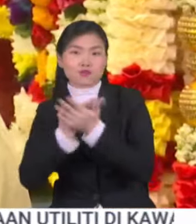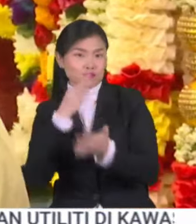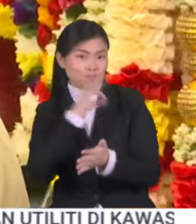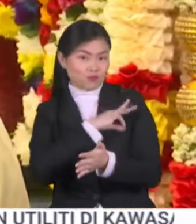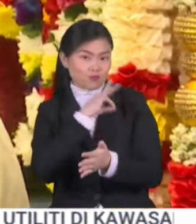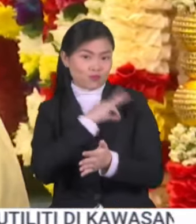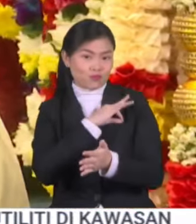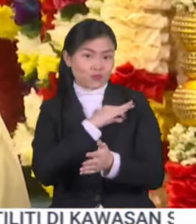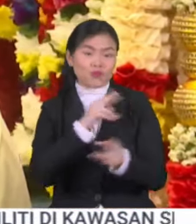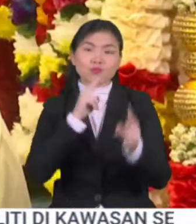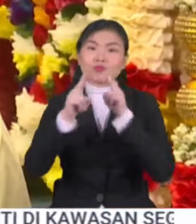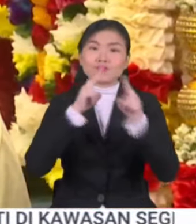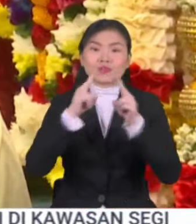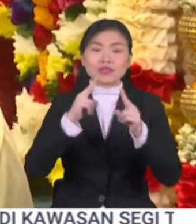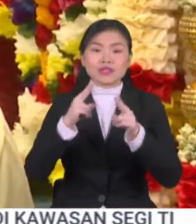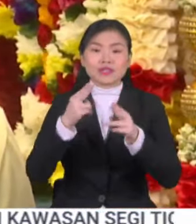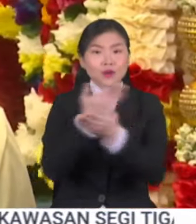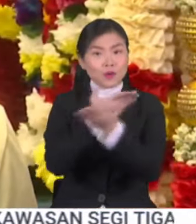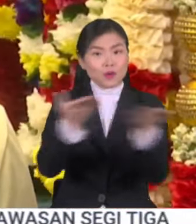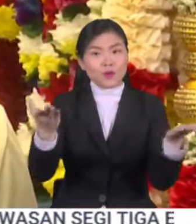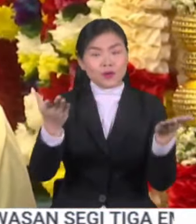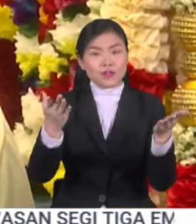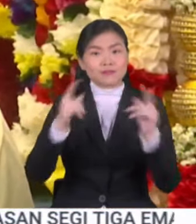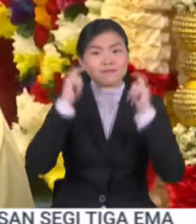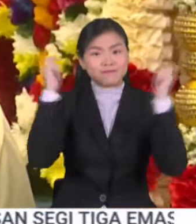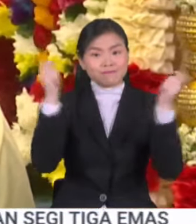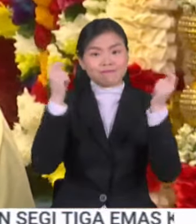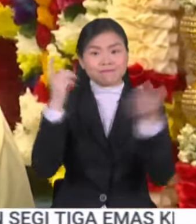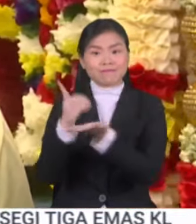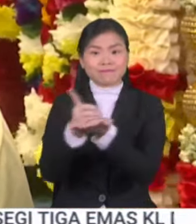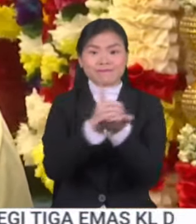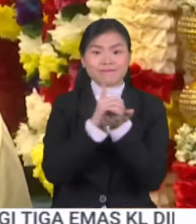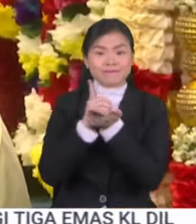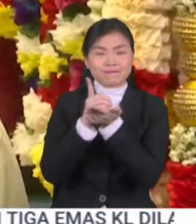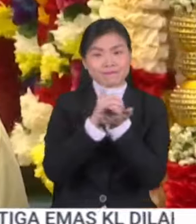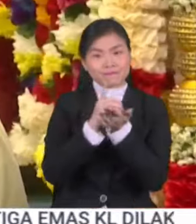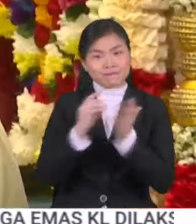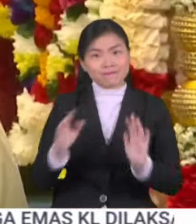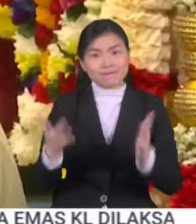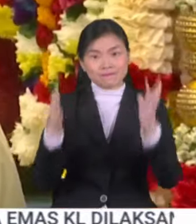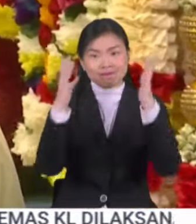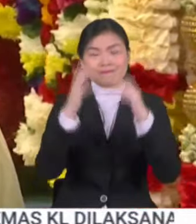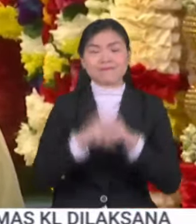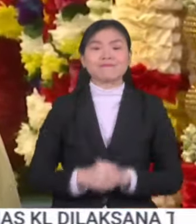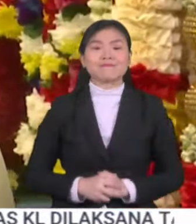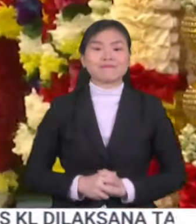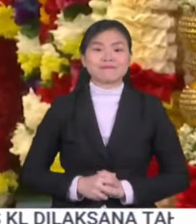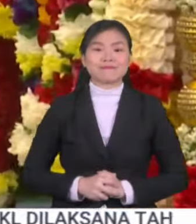well. Okay, wishing you all, everyone, happy and a glorious Deepavali.